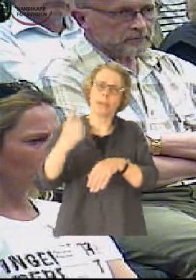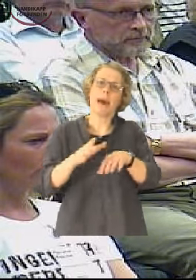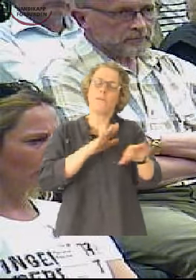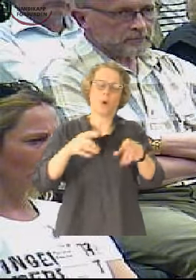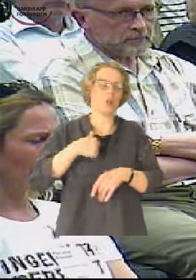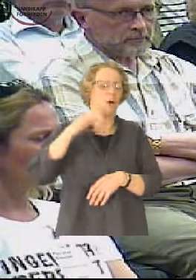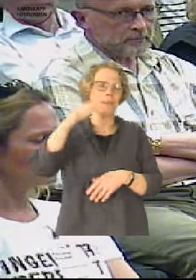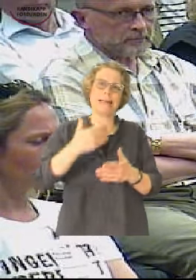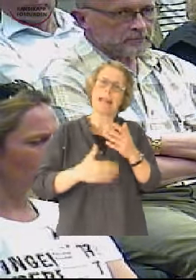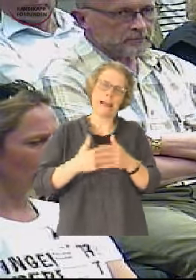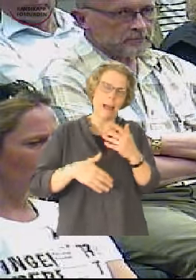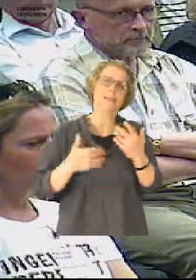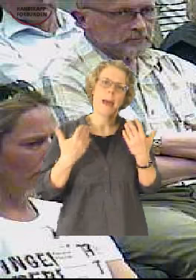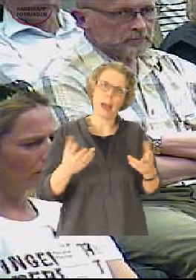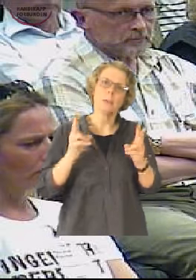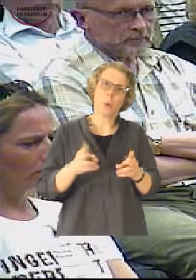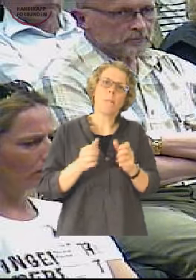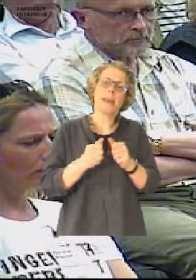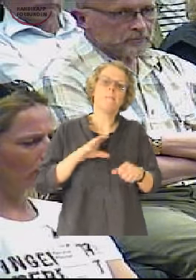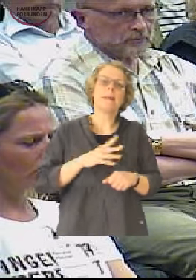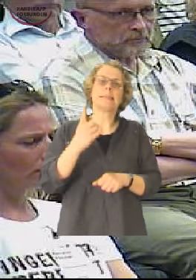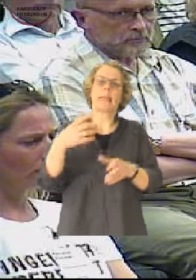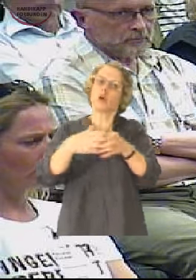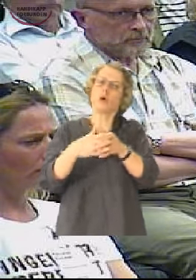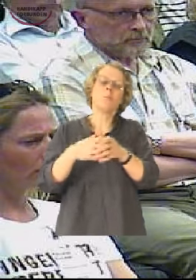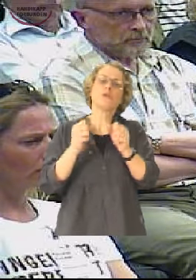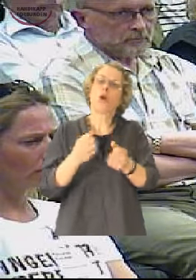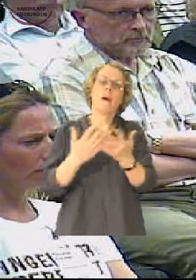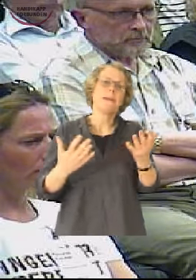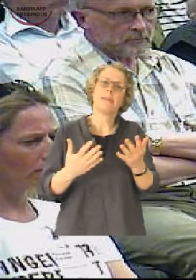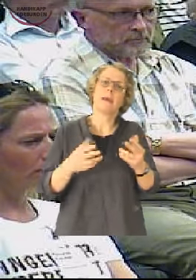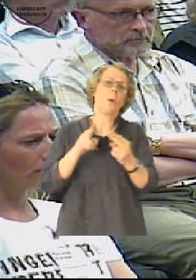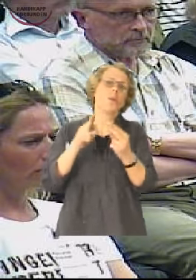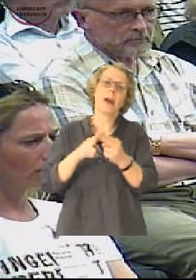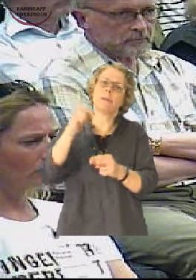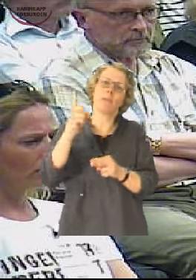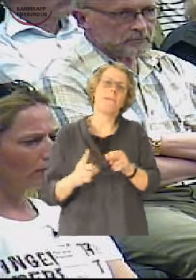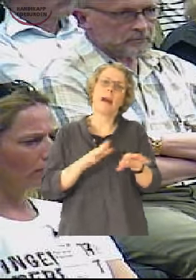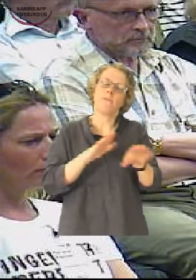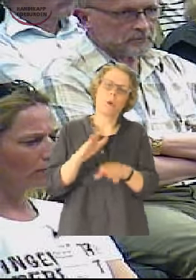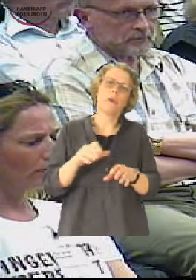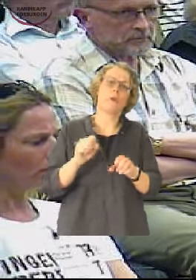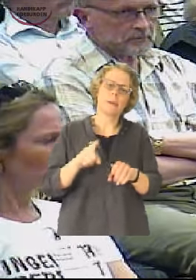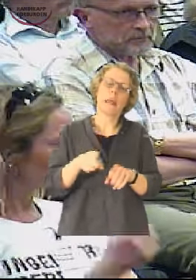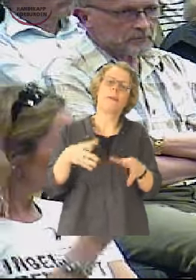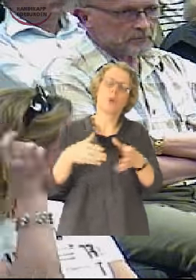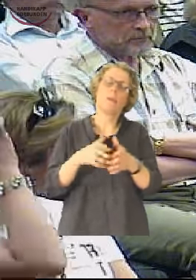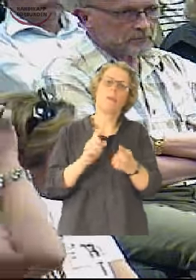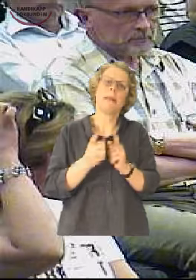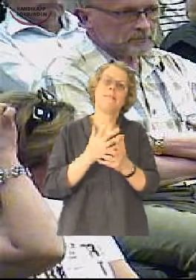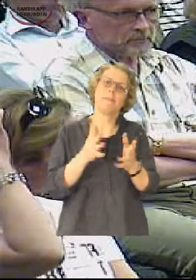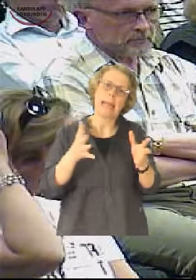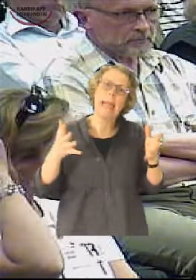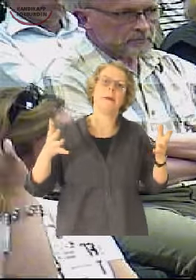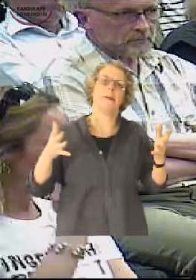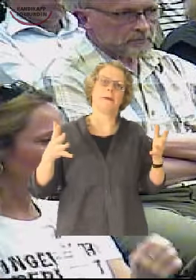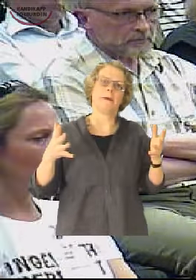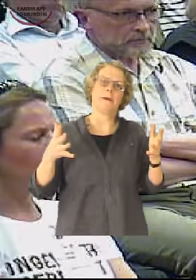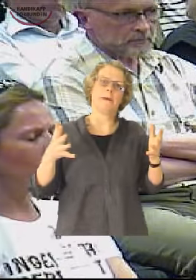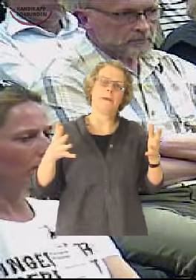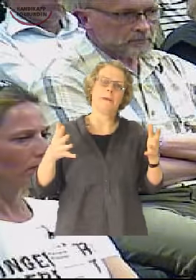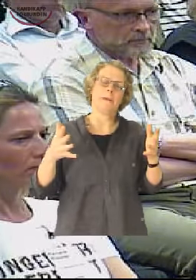en grupp som inte ska gå där. De är fler och fler. Och